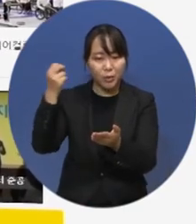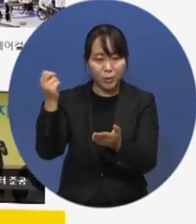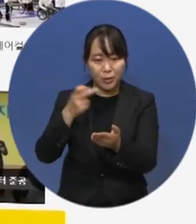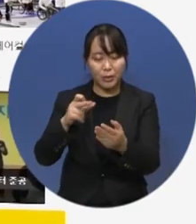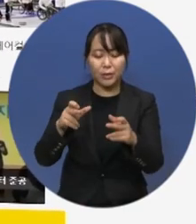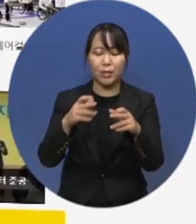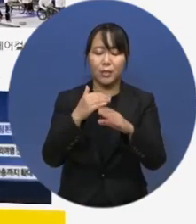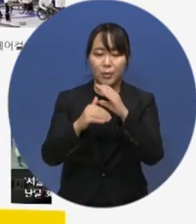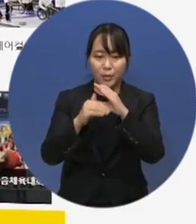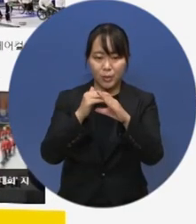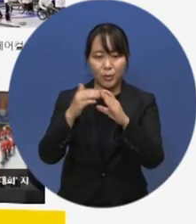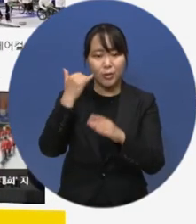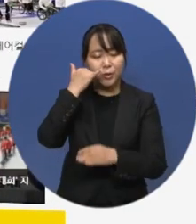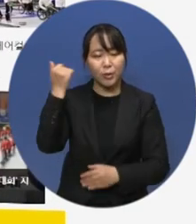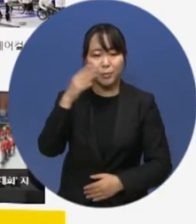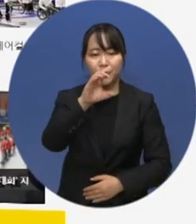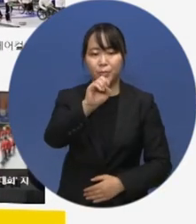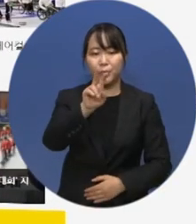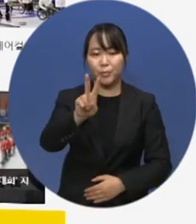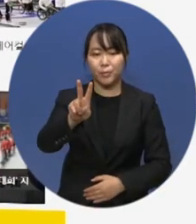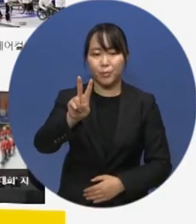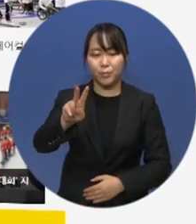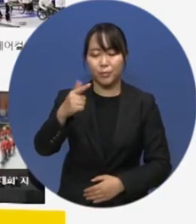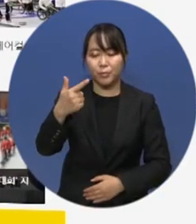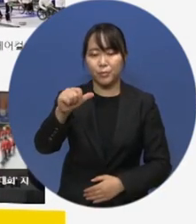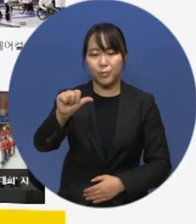홈페이지 또는 전자우편